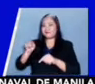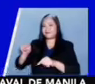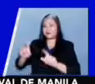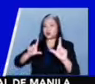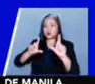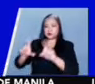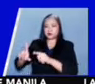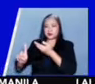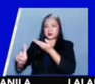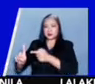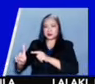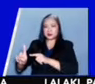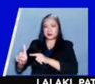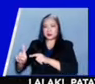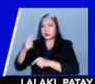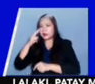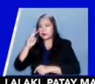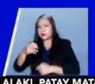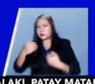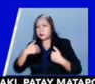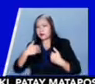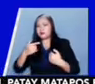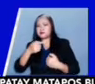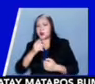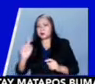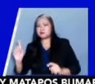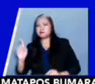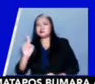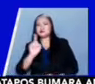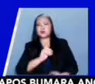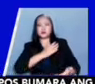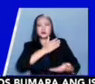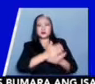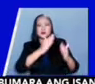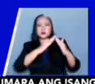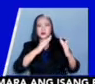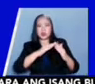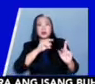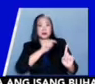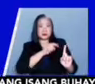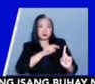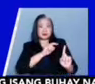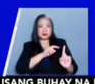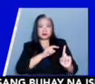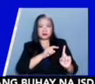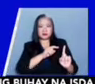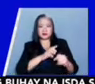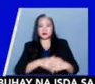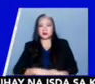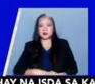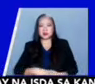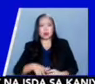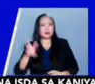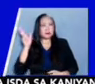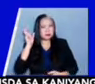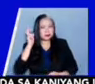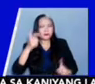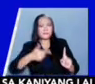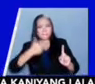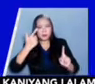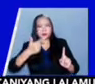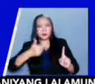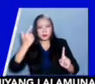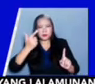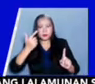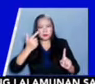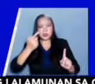natin ay nakita ng ating witness na papunta po sa bahay ng biktima, then nakarinig sila ng putok, then nakita naman po